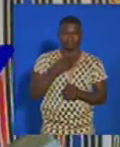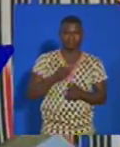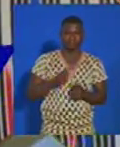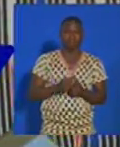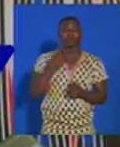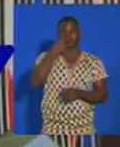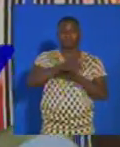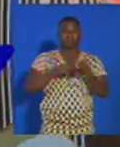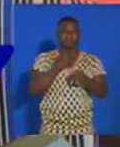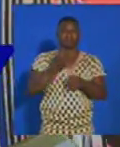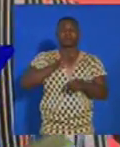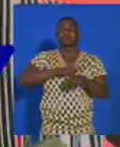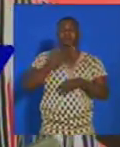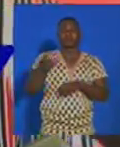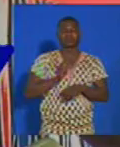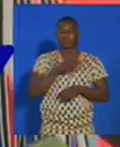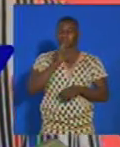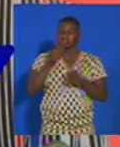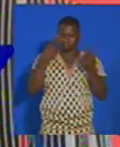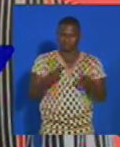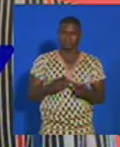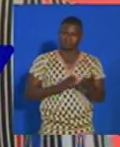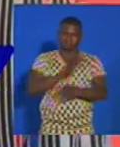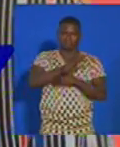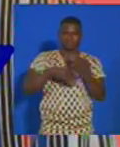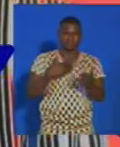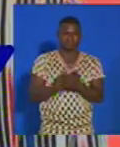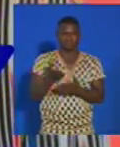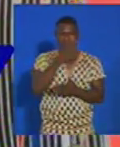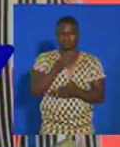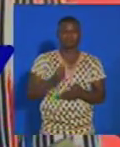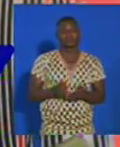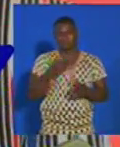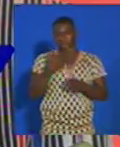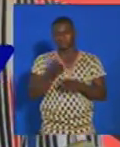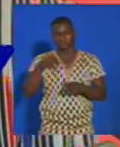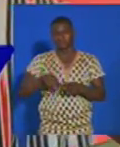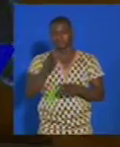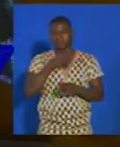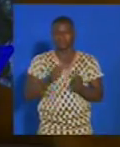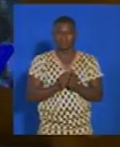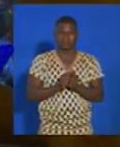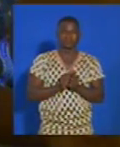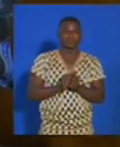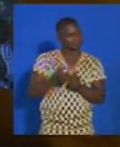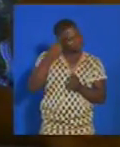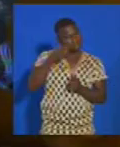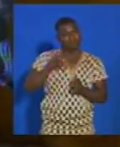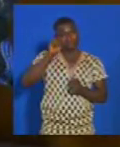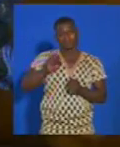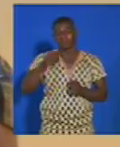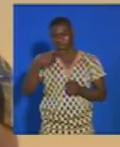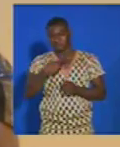an après, nous sommes présents sur tous les canaux de diffusion que nous avons mis en place, à savoir le site web fasopic.net. Pour le secrétaire général